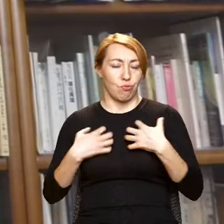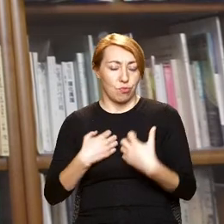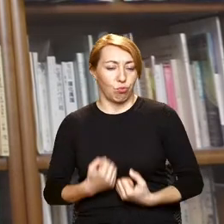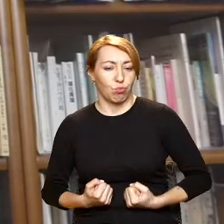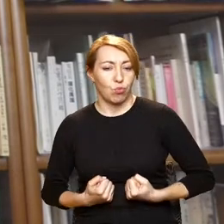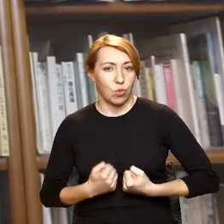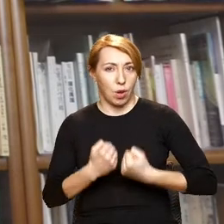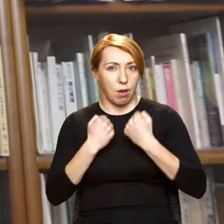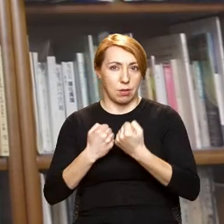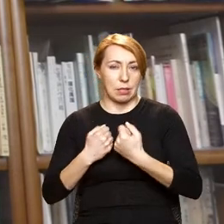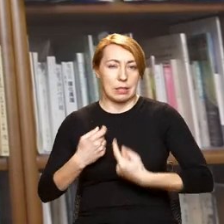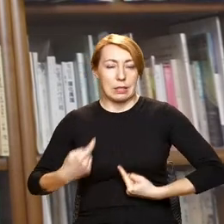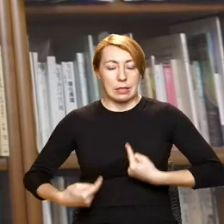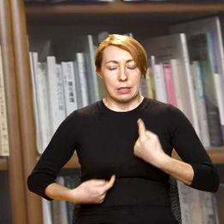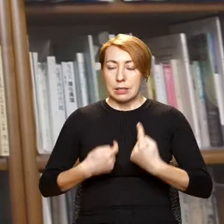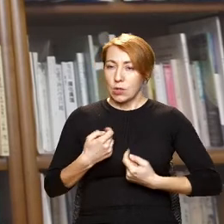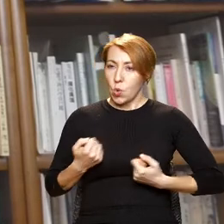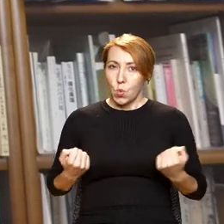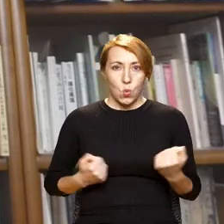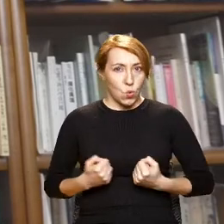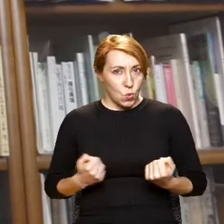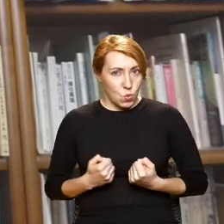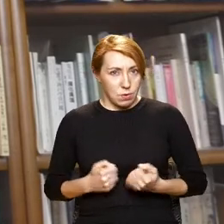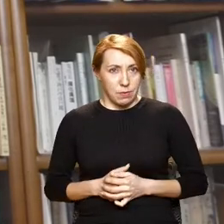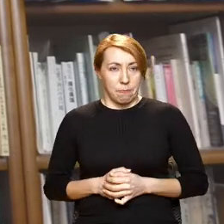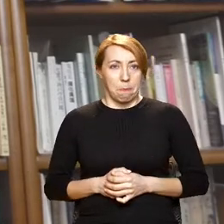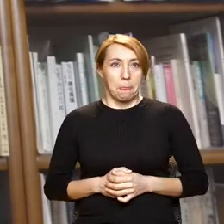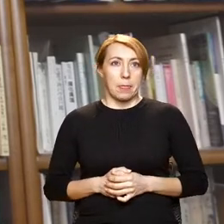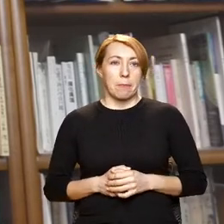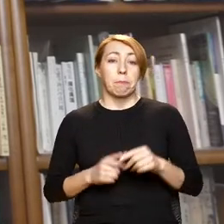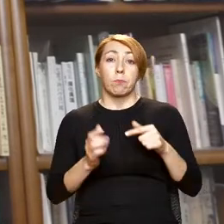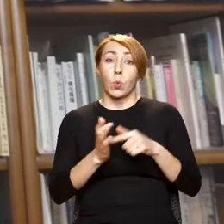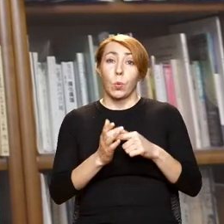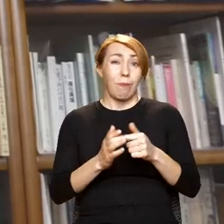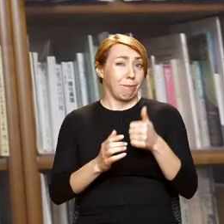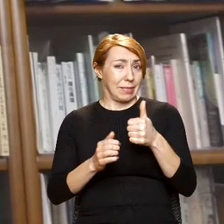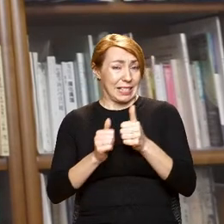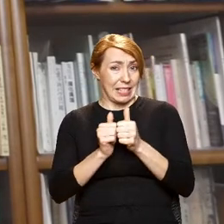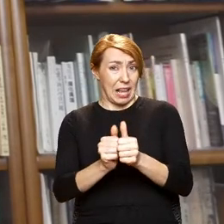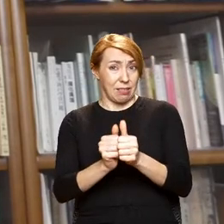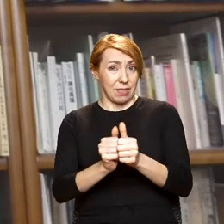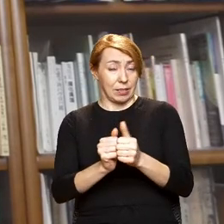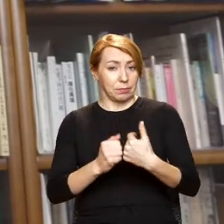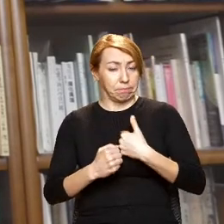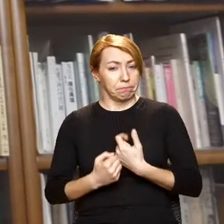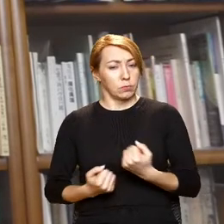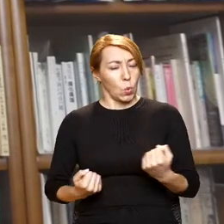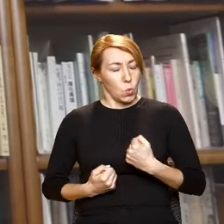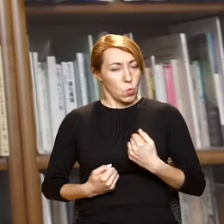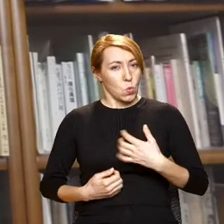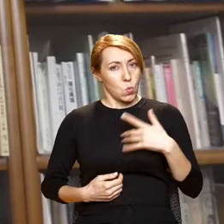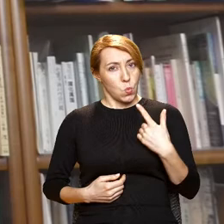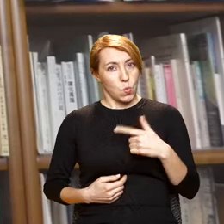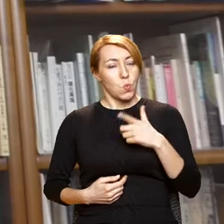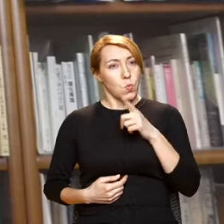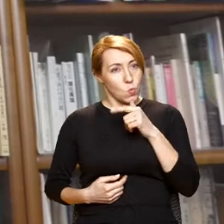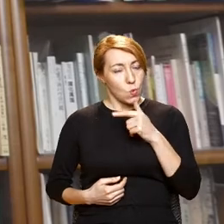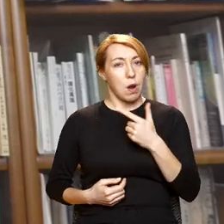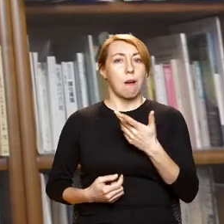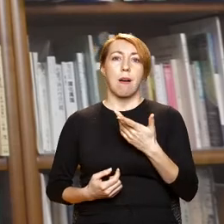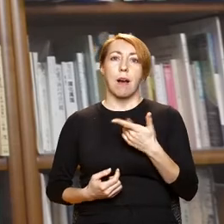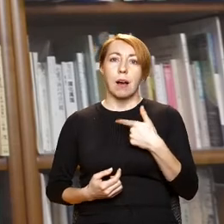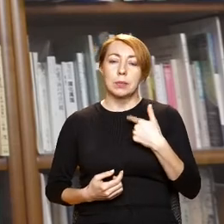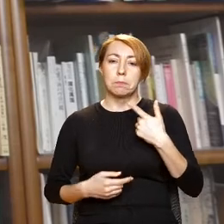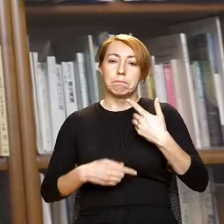które doskwierały im coraz bardziej. Ta jedna wypowiedź wywarła na mnie wielkie wrażenie i tak